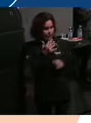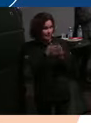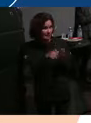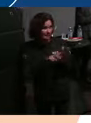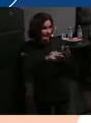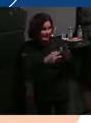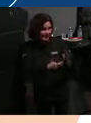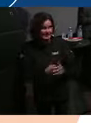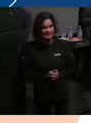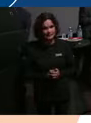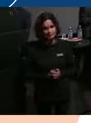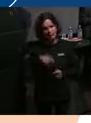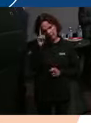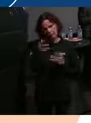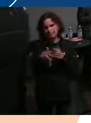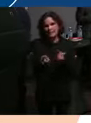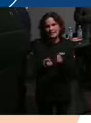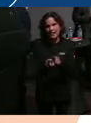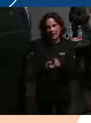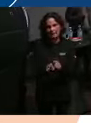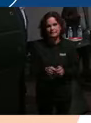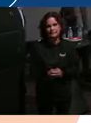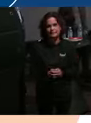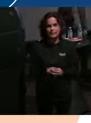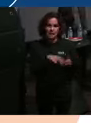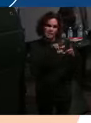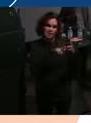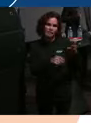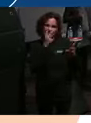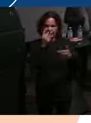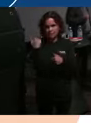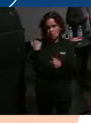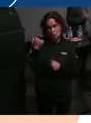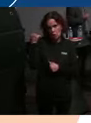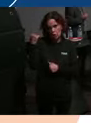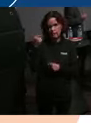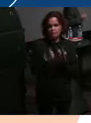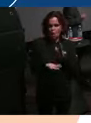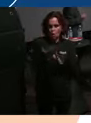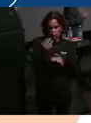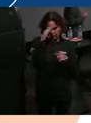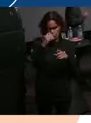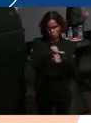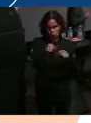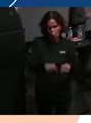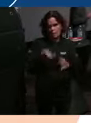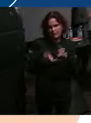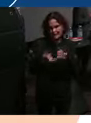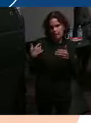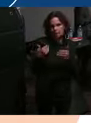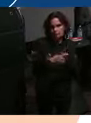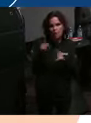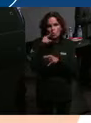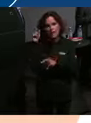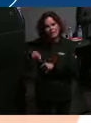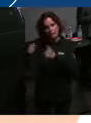Det energitrilemma. Dere har sikkert sett trilemmaet før, grafisk, og... Det har fått en økt fokus de siste årene, særlig etter